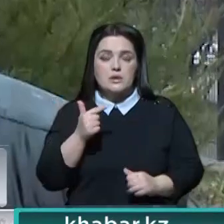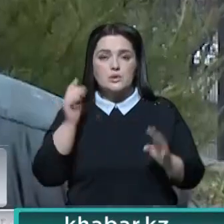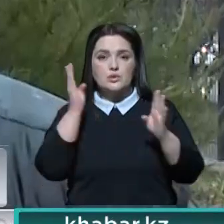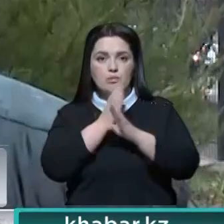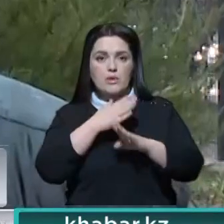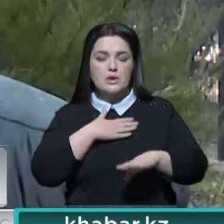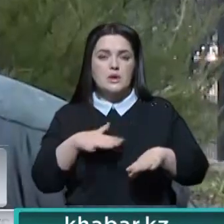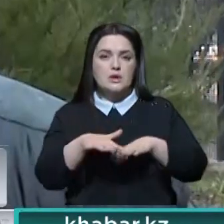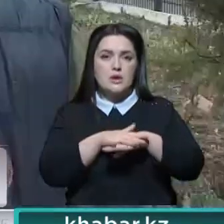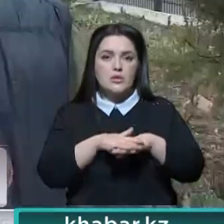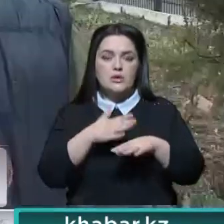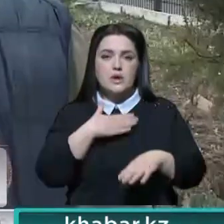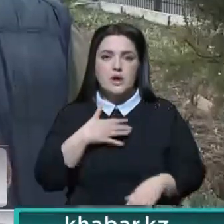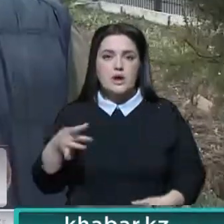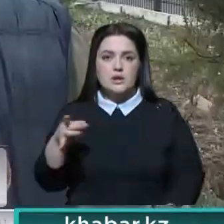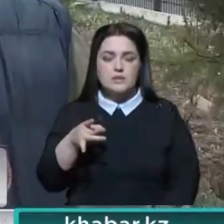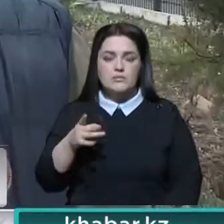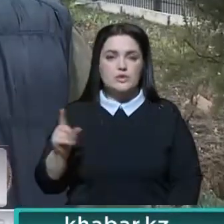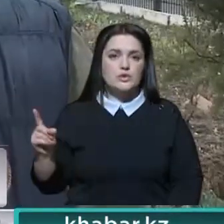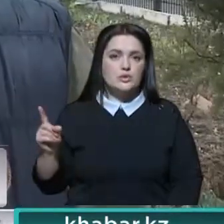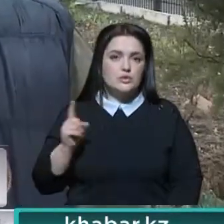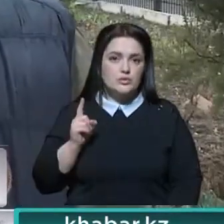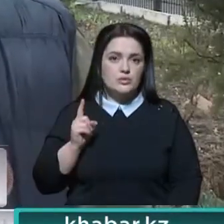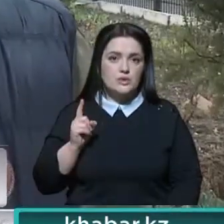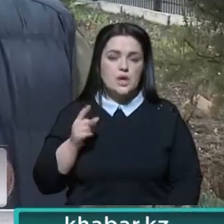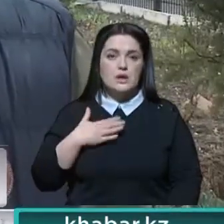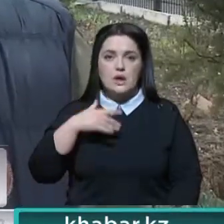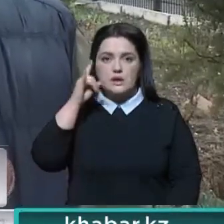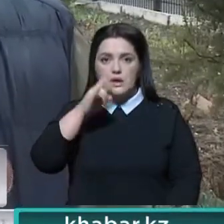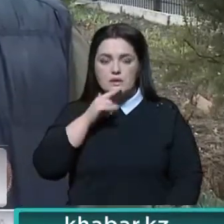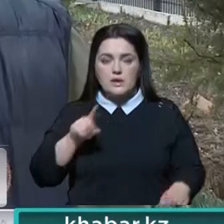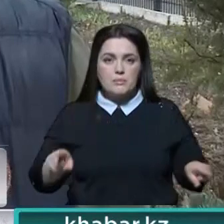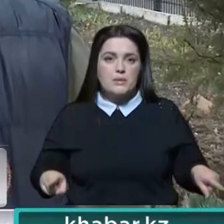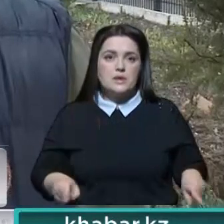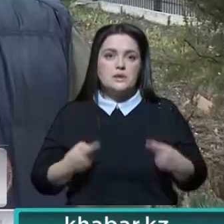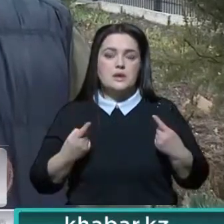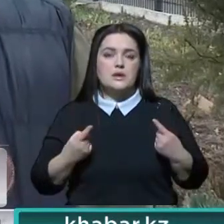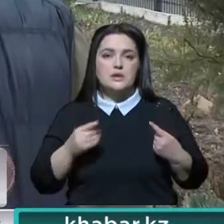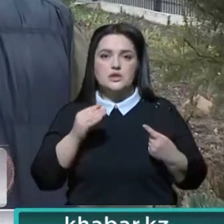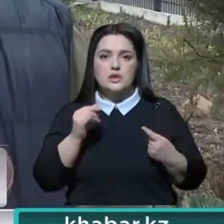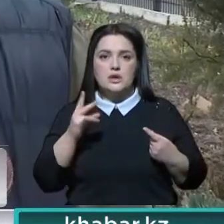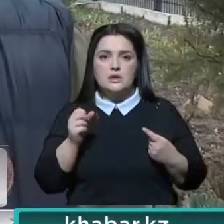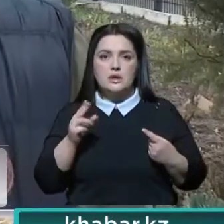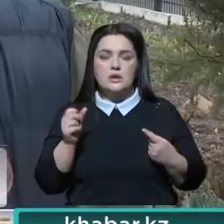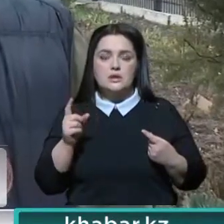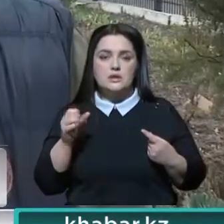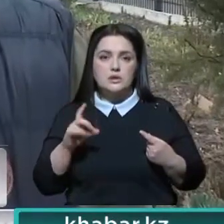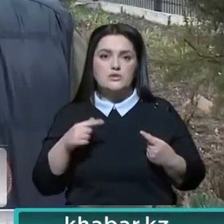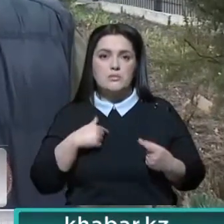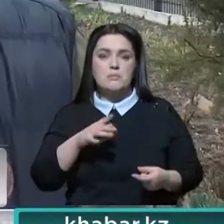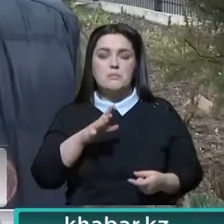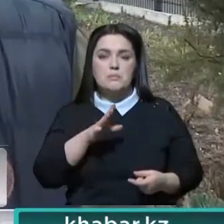народа, нашей республики. Жду, чтобы наш Казахстан процветал, жена Казахстан, и чтобы мы были